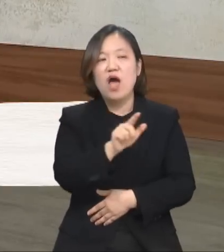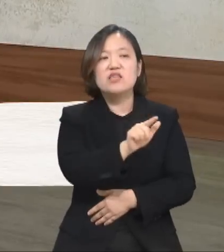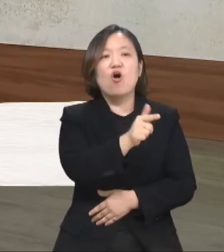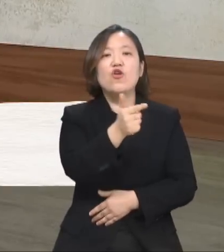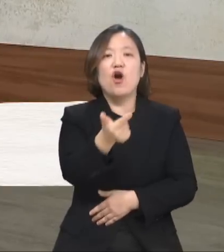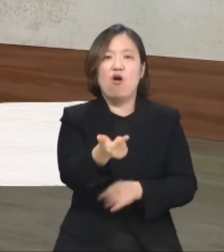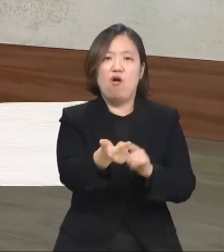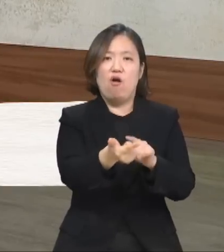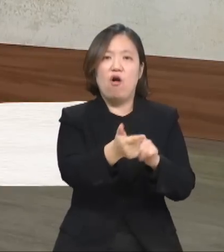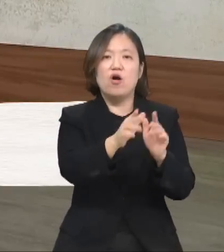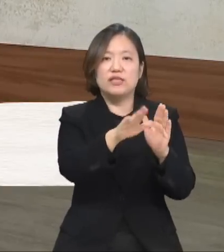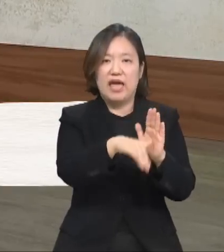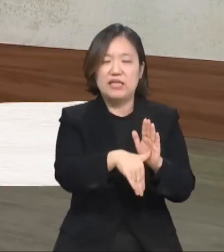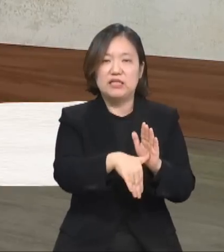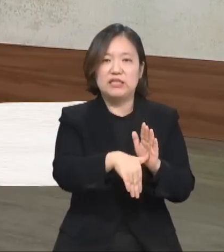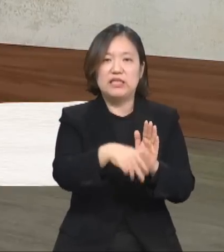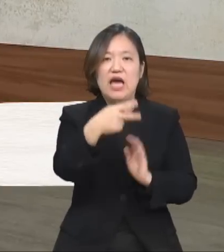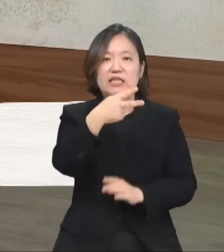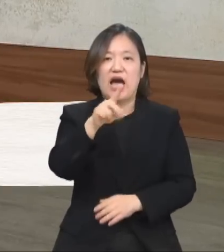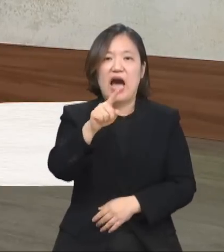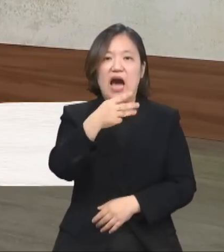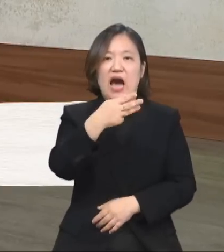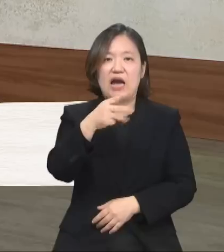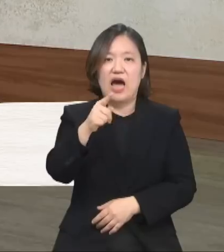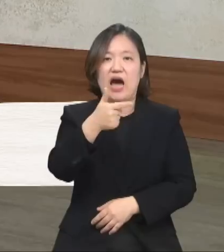즉득 달한 일을 독송하였습니다